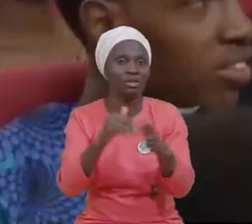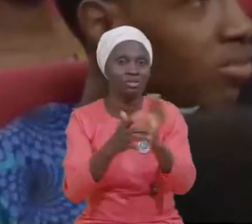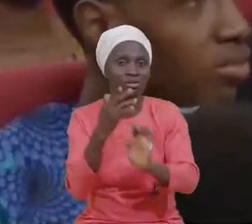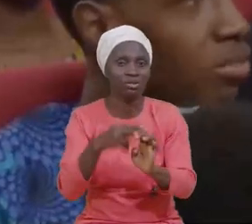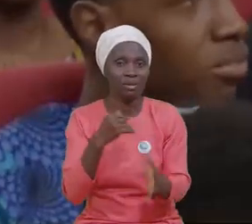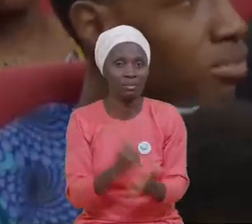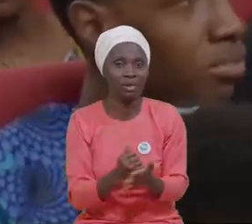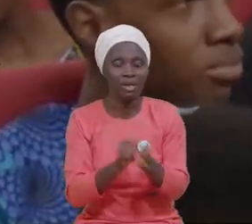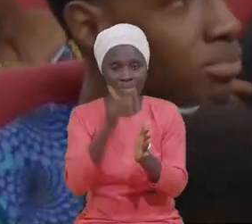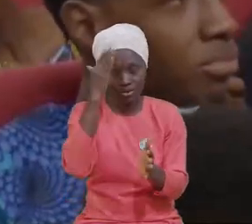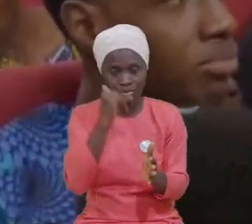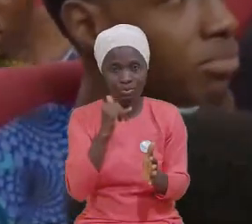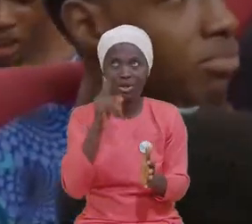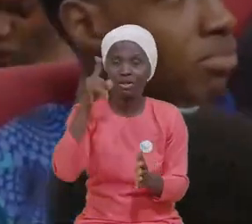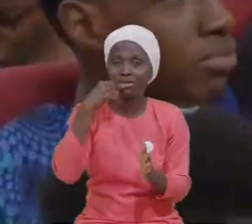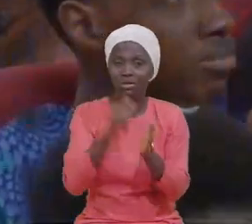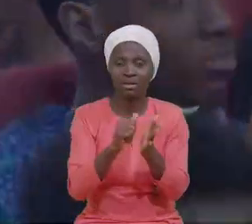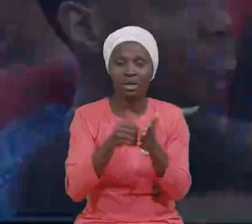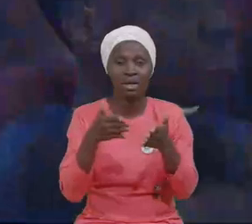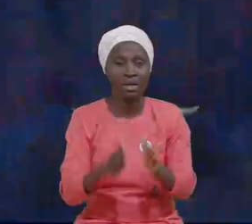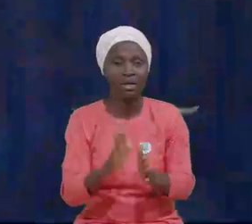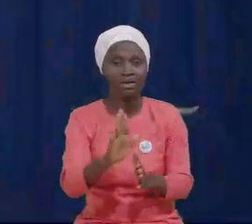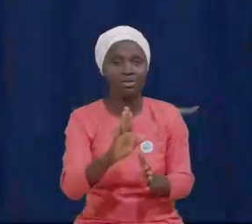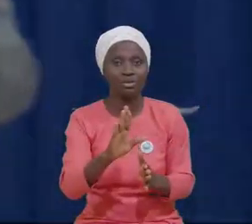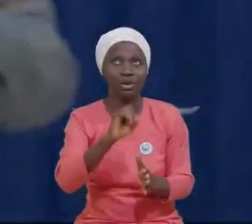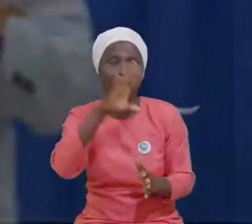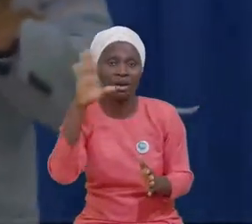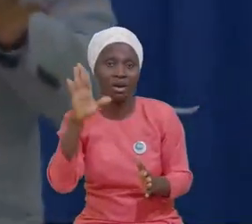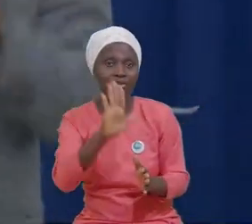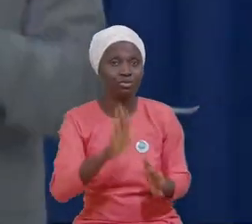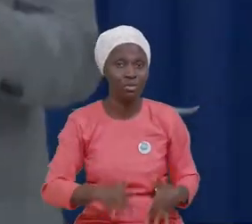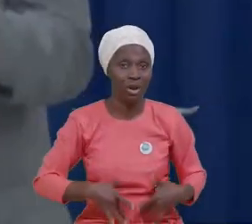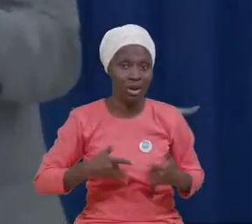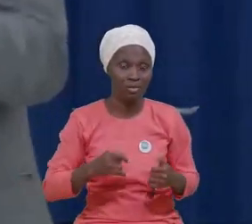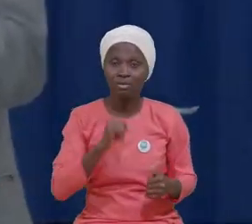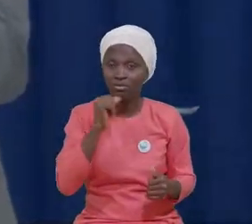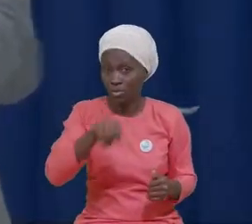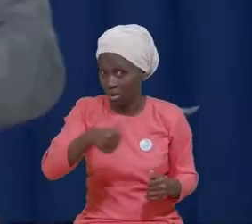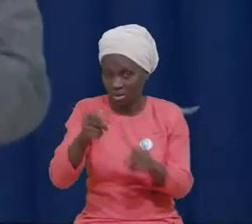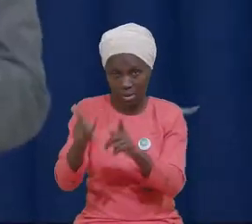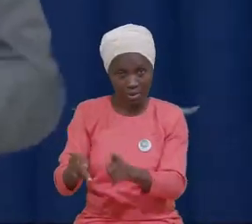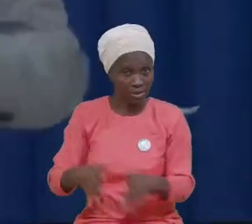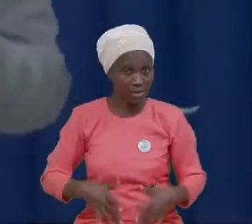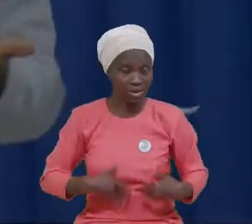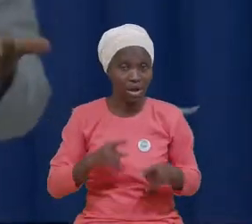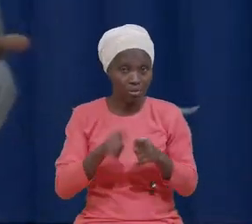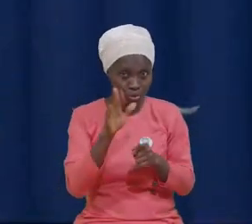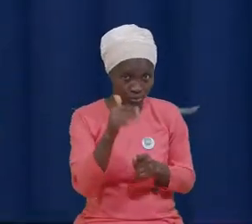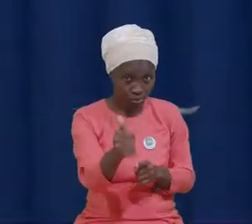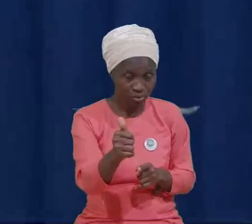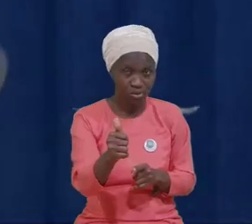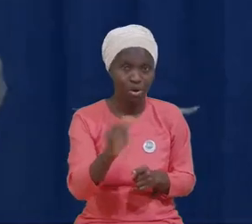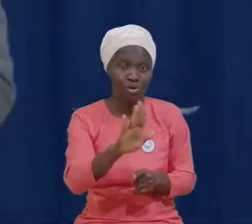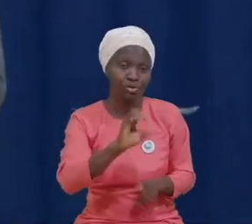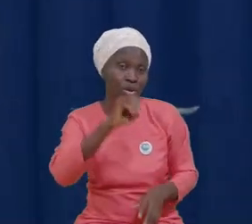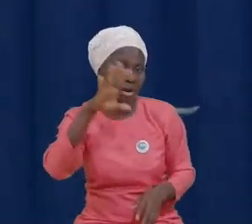Jésus. Voilà pourquoi il dit que votre lumière, pas une autre, pas la lumière de quelqu'un, que ta lumière